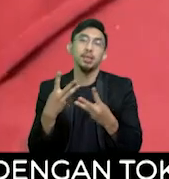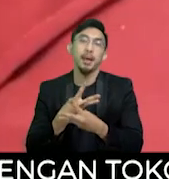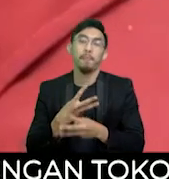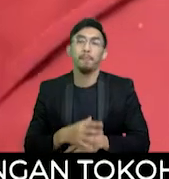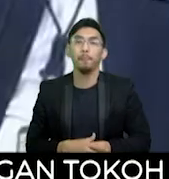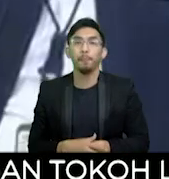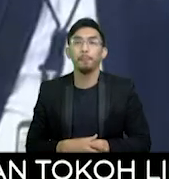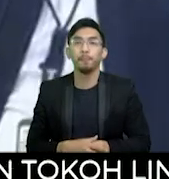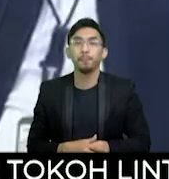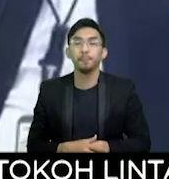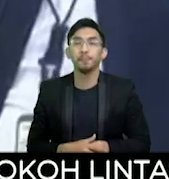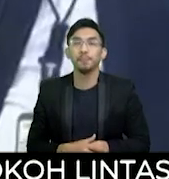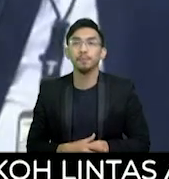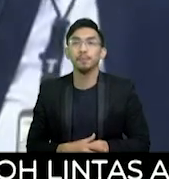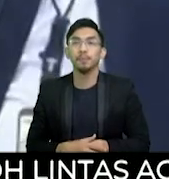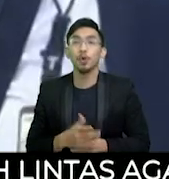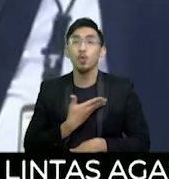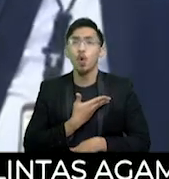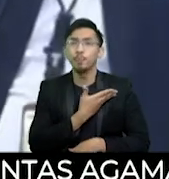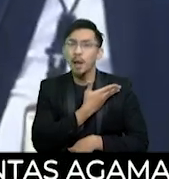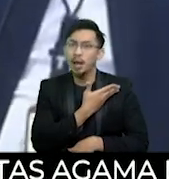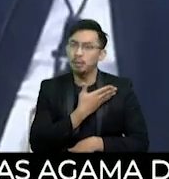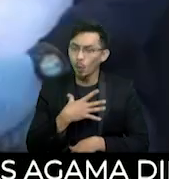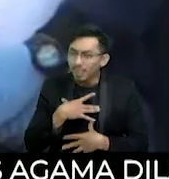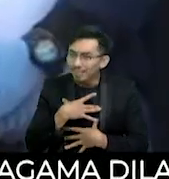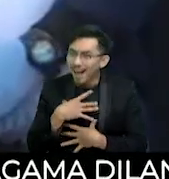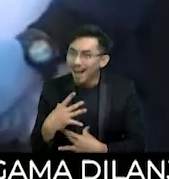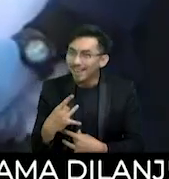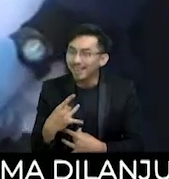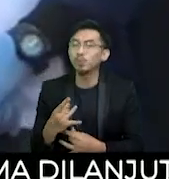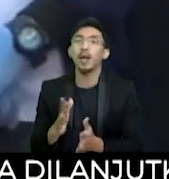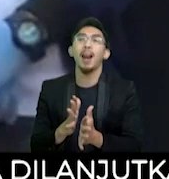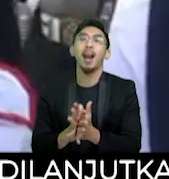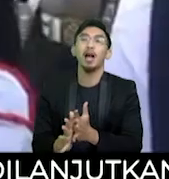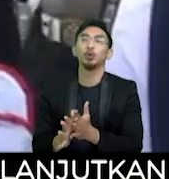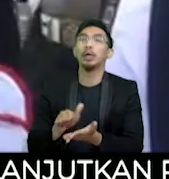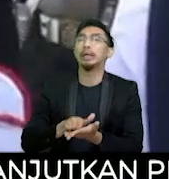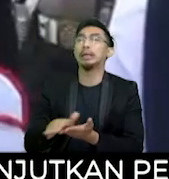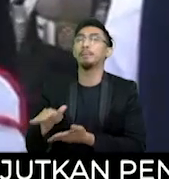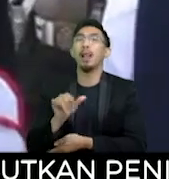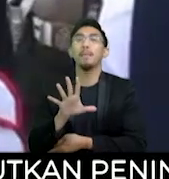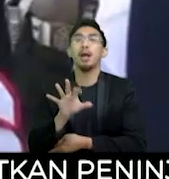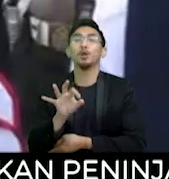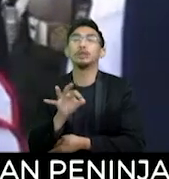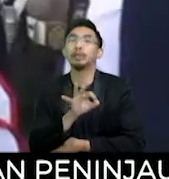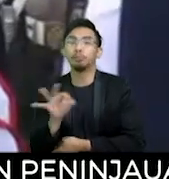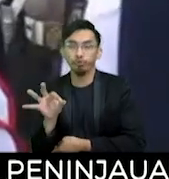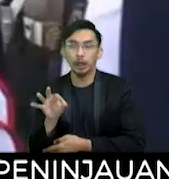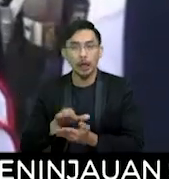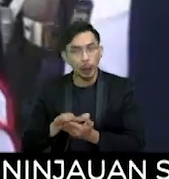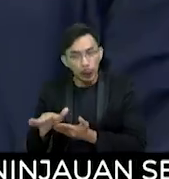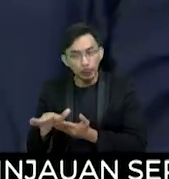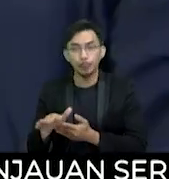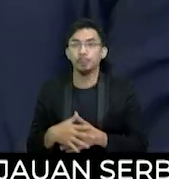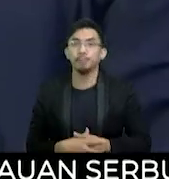para pelaku, korban diminta mentransfer uang Rp500.000 sebagai biaya administrasi dan persyaratan pencairan dana.